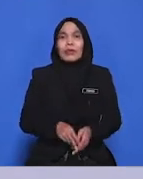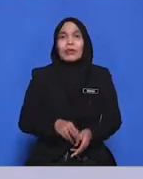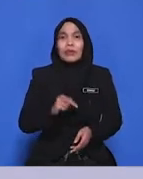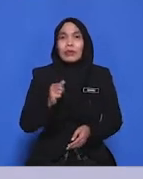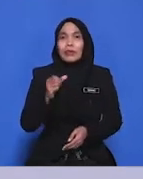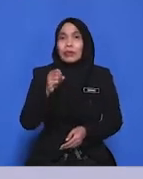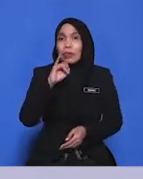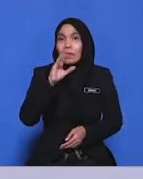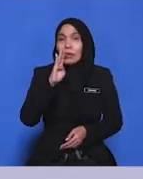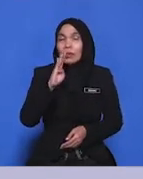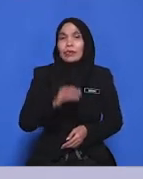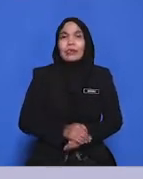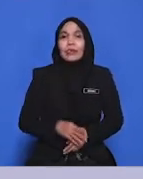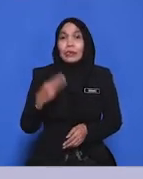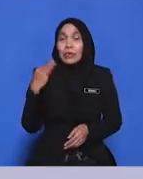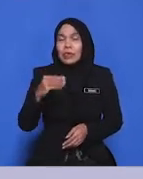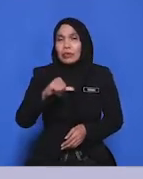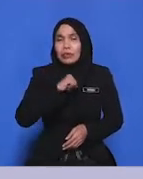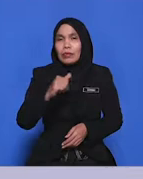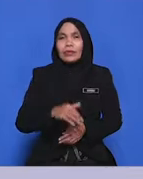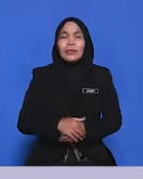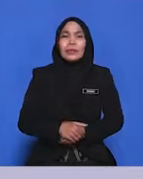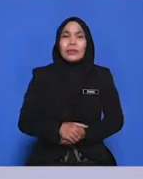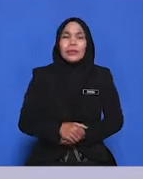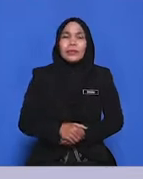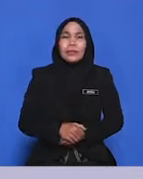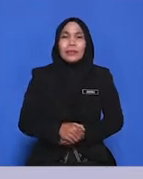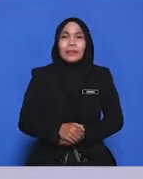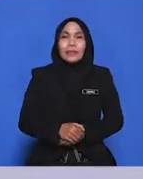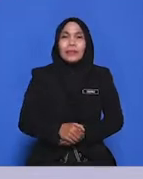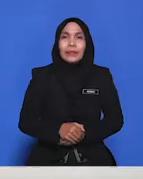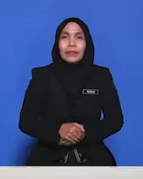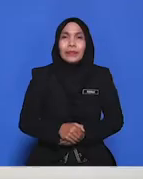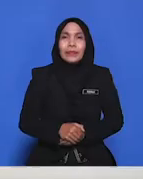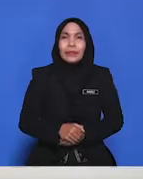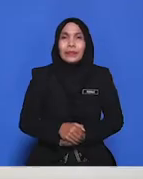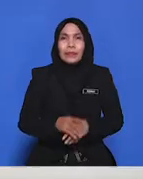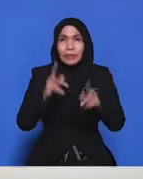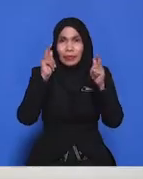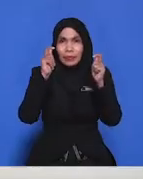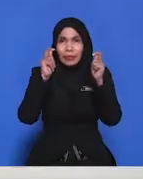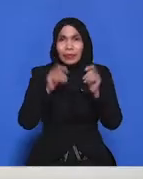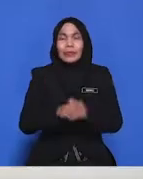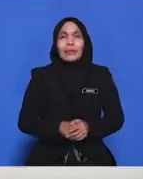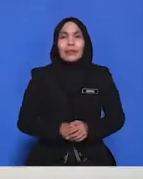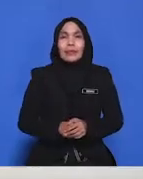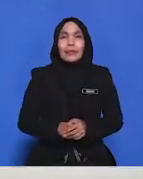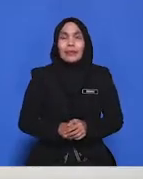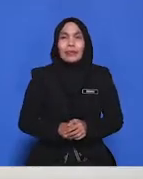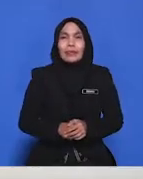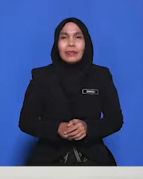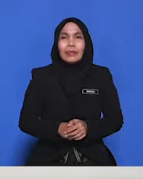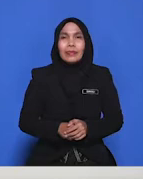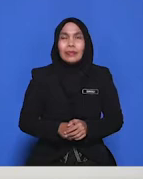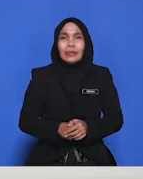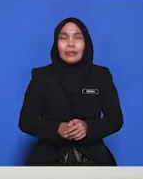mestilah kita mulakan dengan tindakan daripada diri kita sendiri. Ustazah ni dari tadi asyik sebut Islah